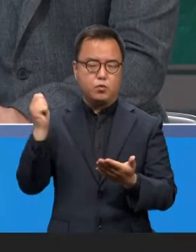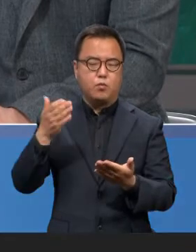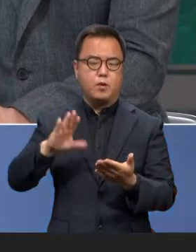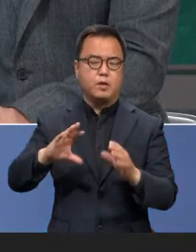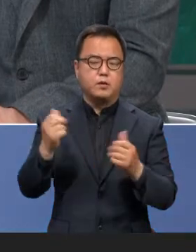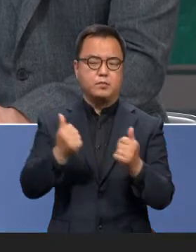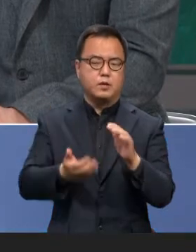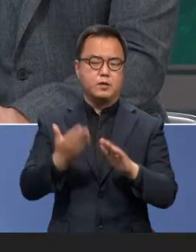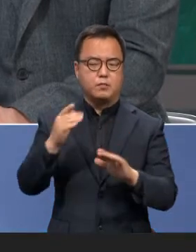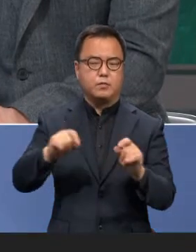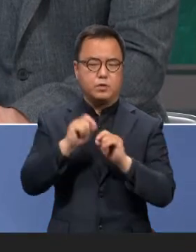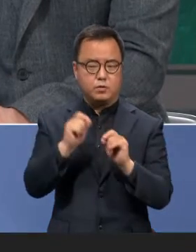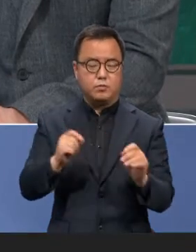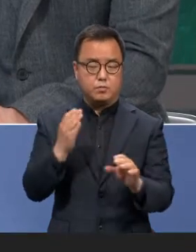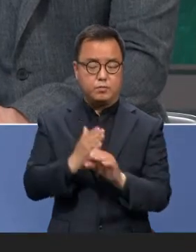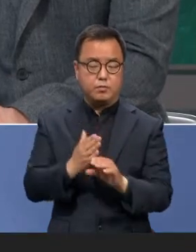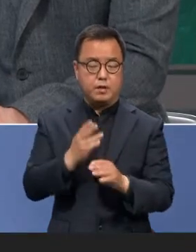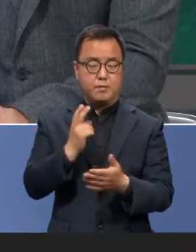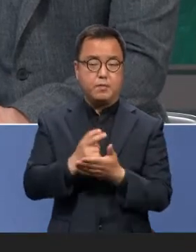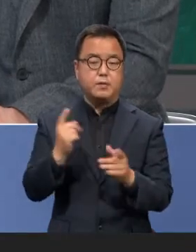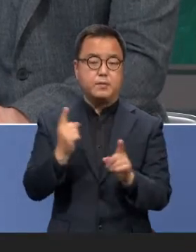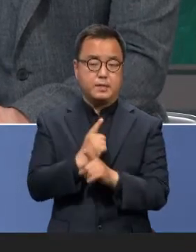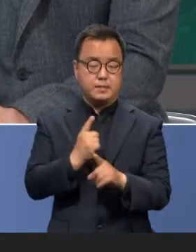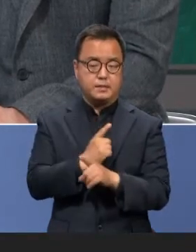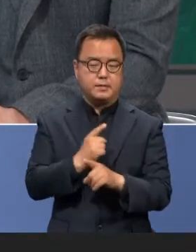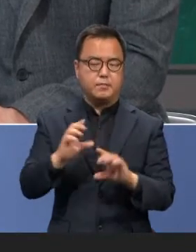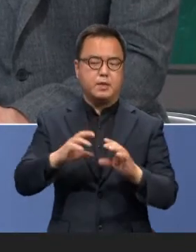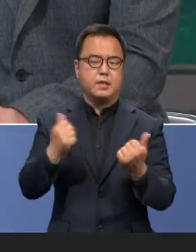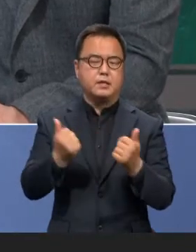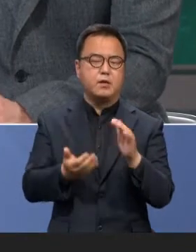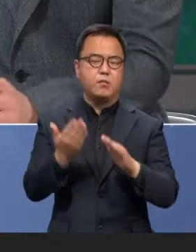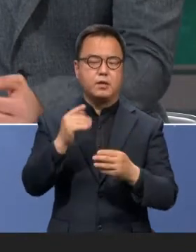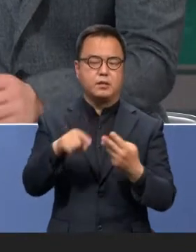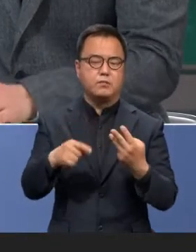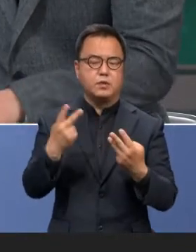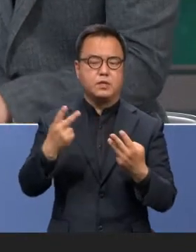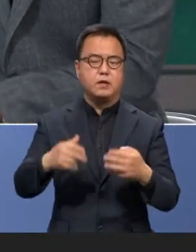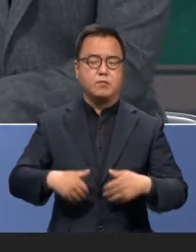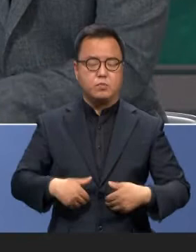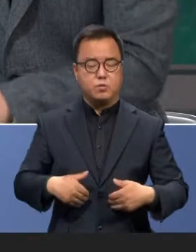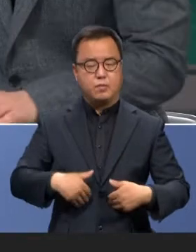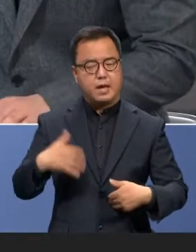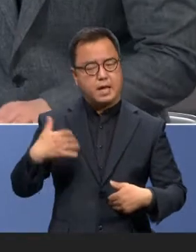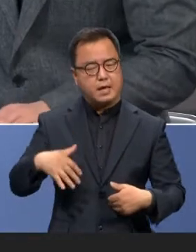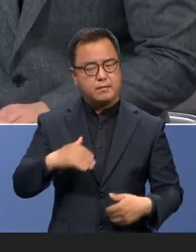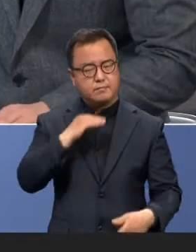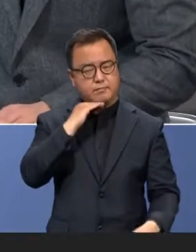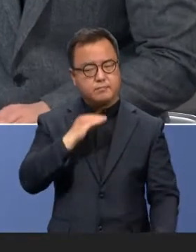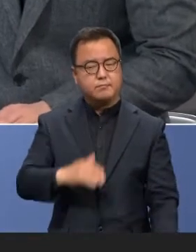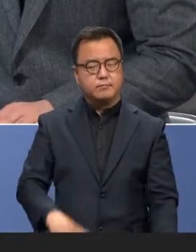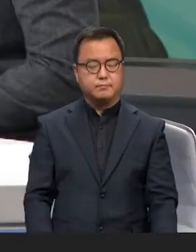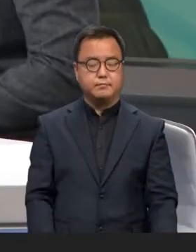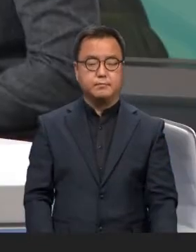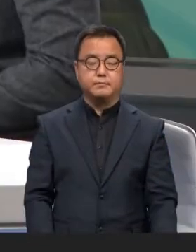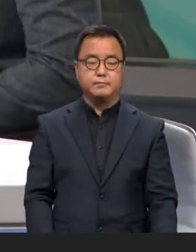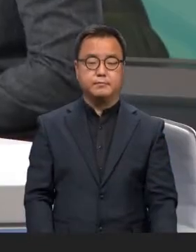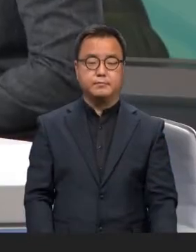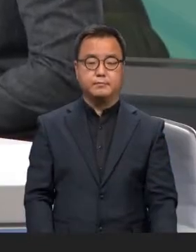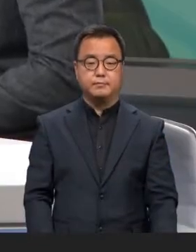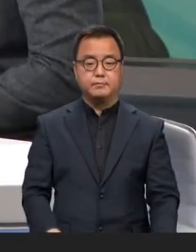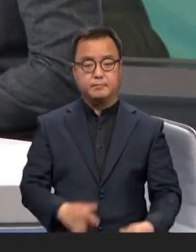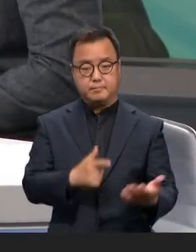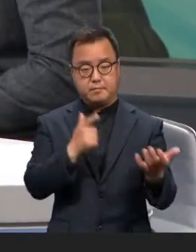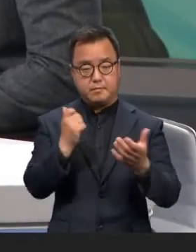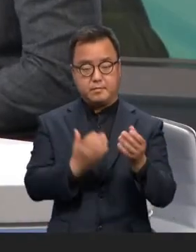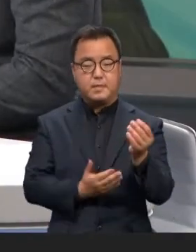법 개정은 사원 3분의 2 예승이를 받아야 하는 상황이 만큼 실제 법 통과를 조금 더 지켜봐야 할 것 같습니다 4 총기 사고